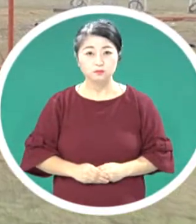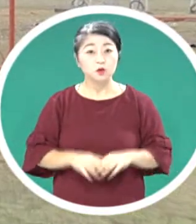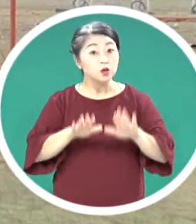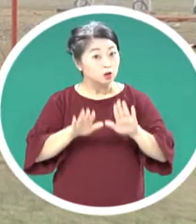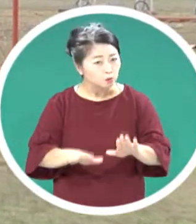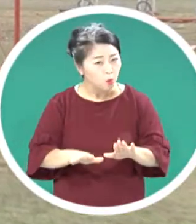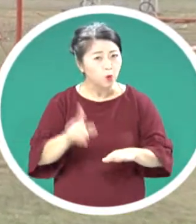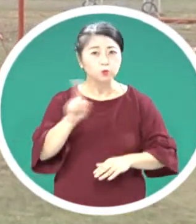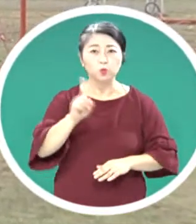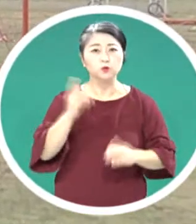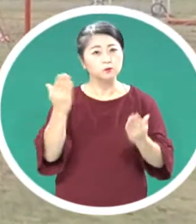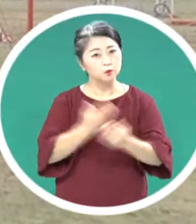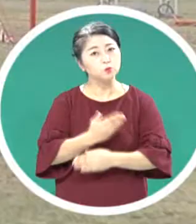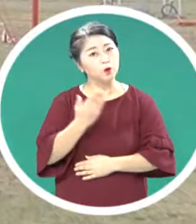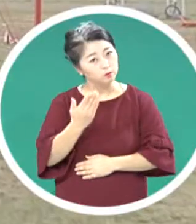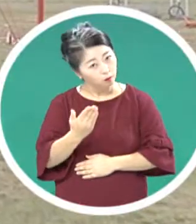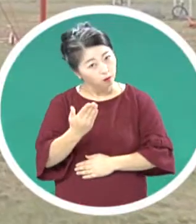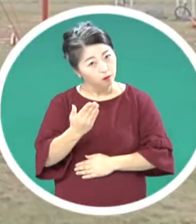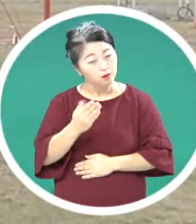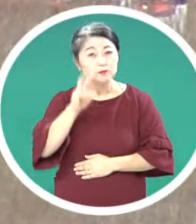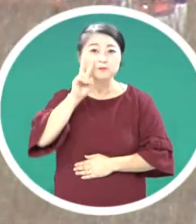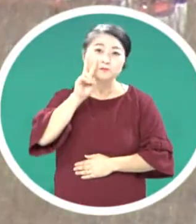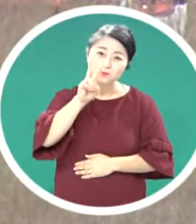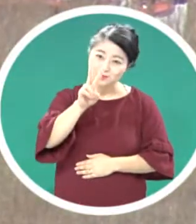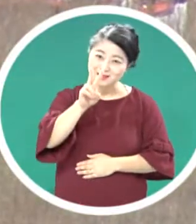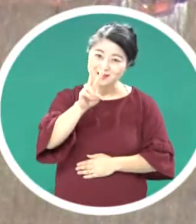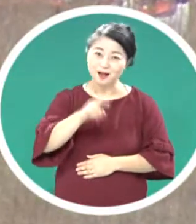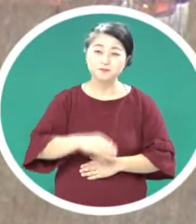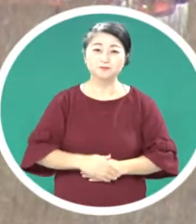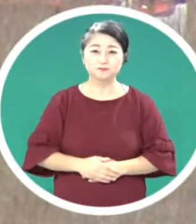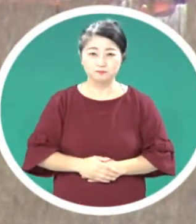現在どうなっているのかを見せてもらうと、